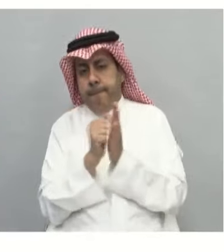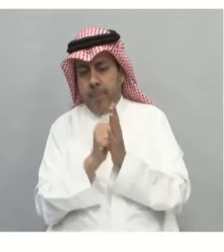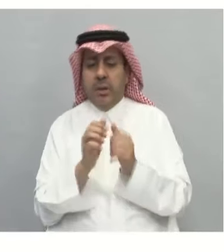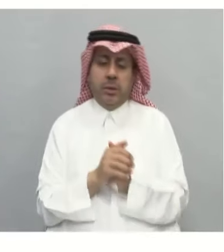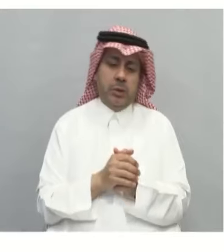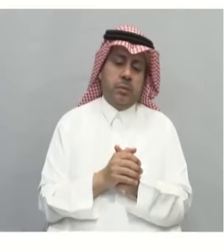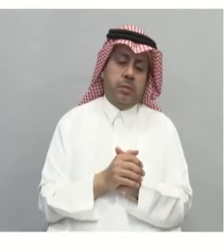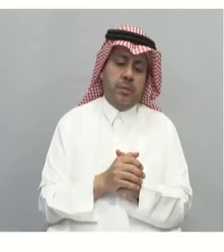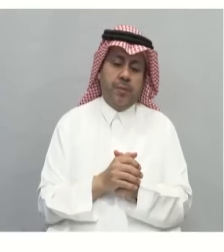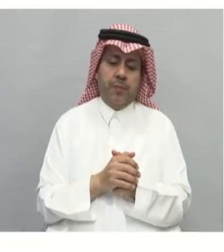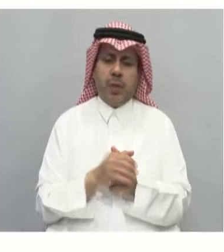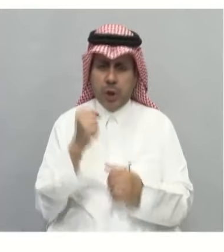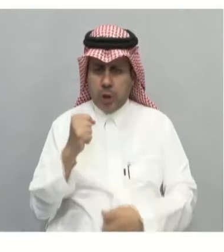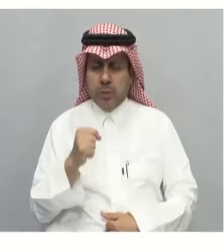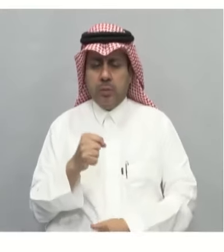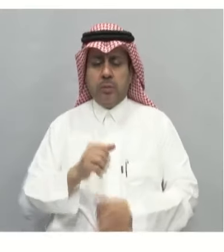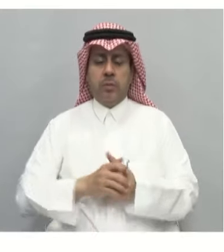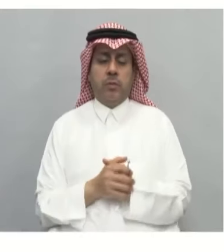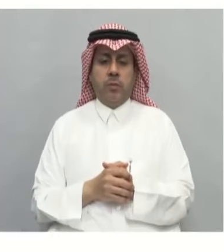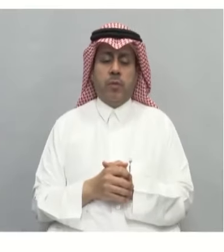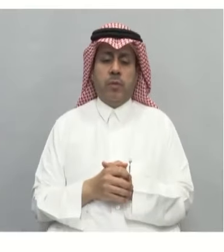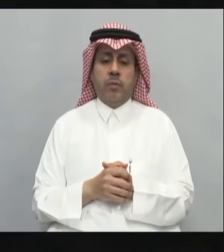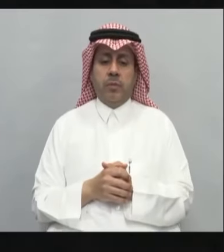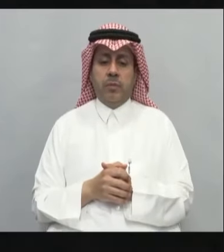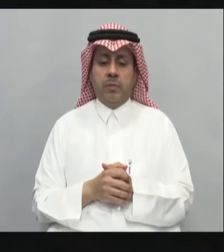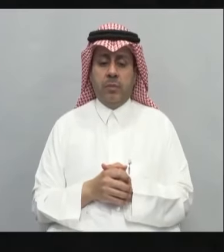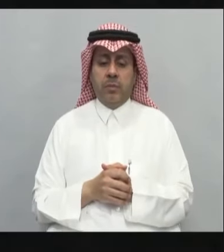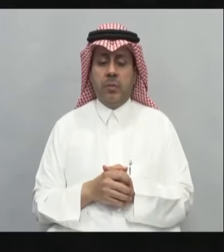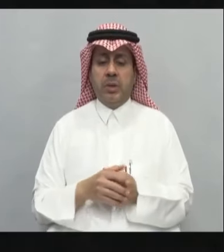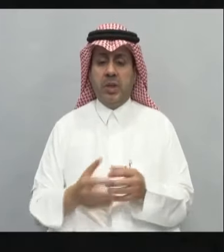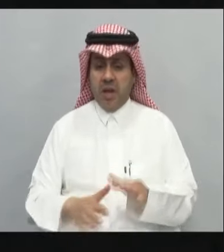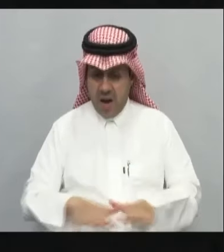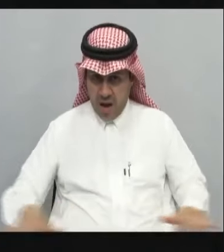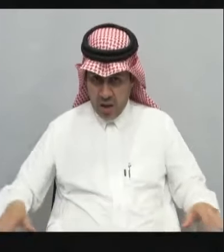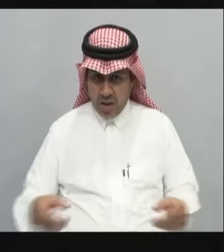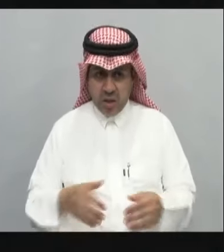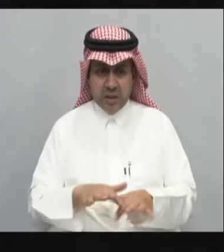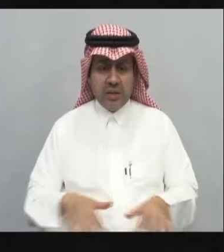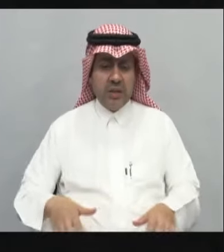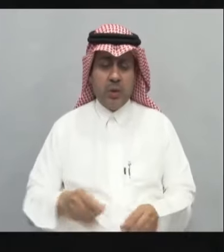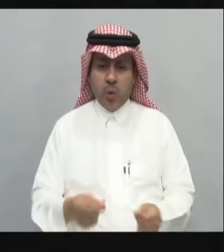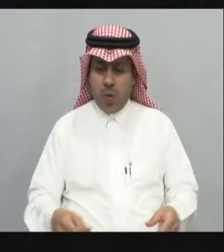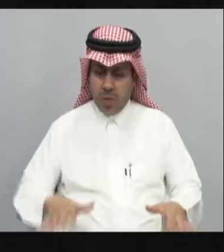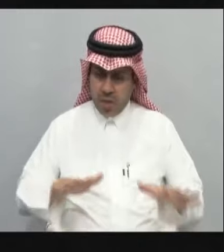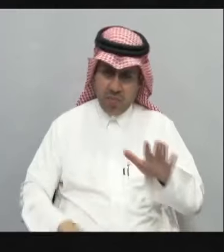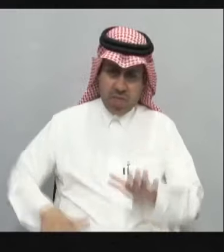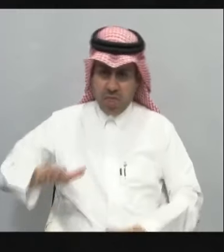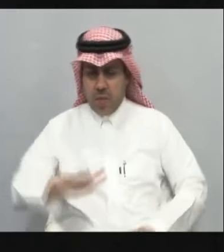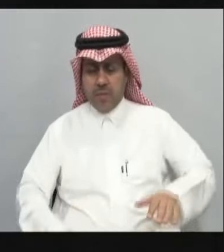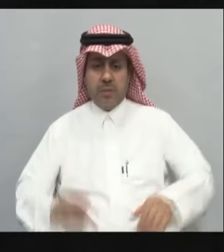يستطيع الناس الوصول الى المسجد وربما تكون الارض طينيه ولا